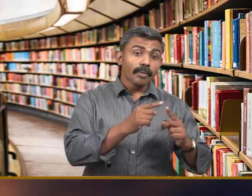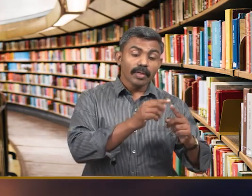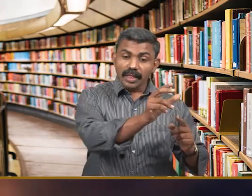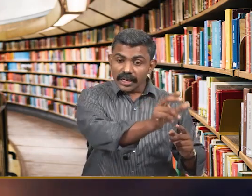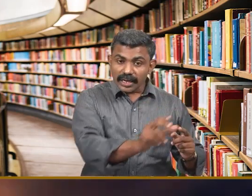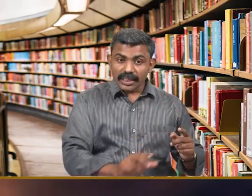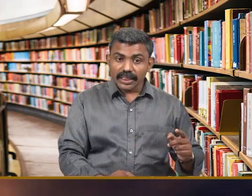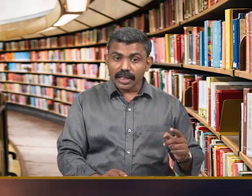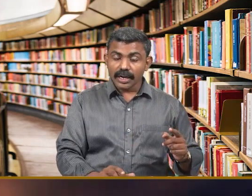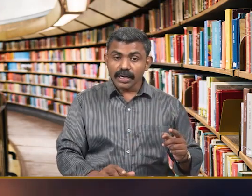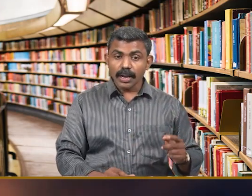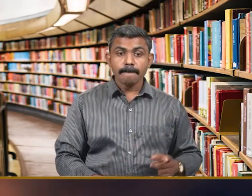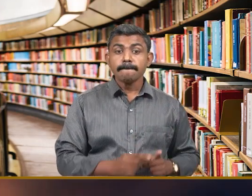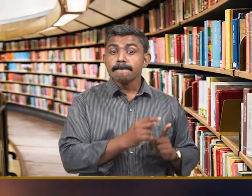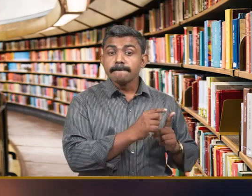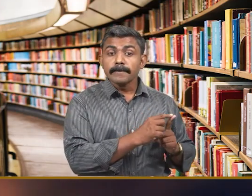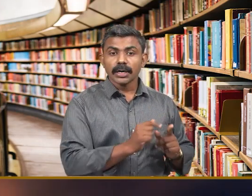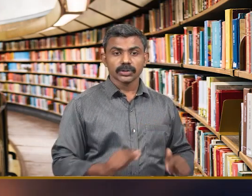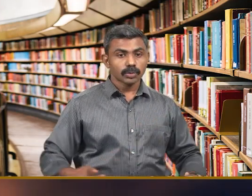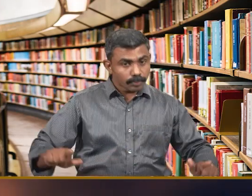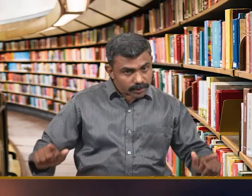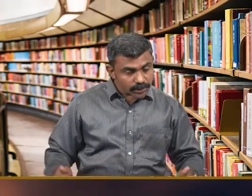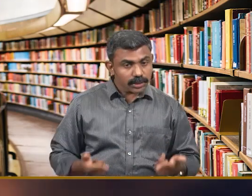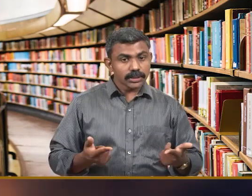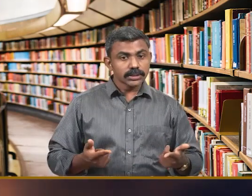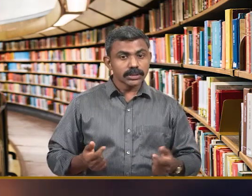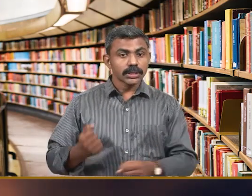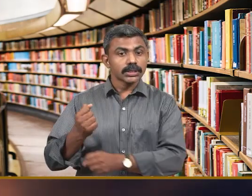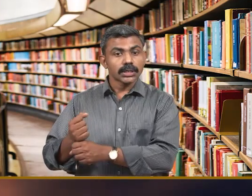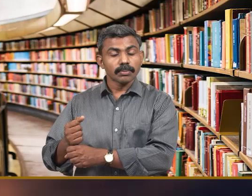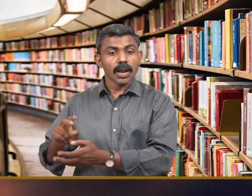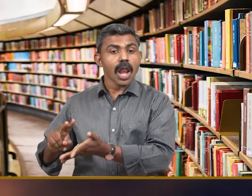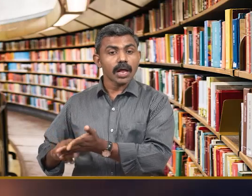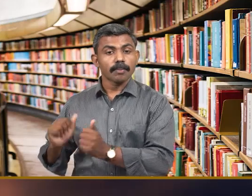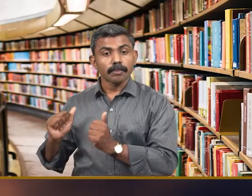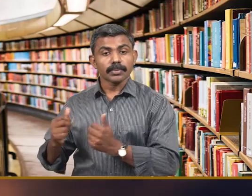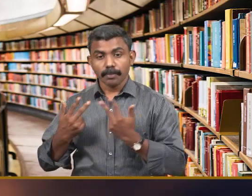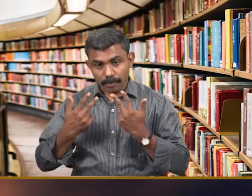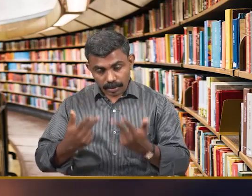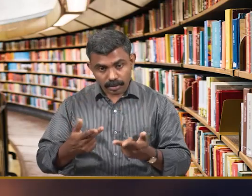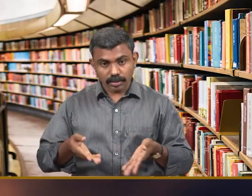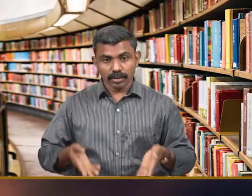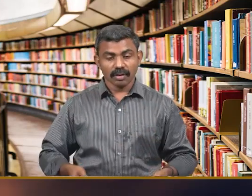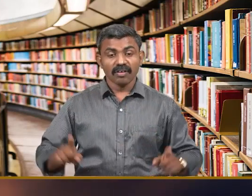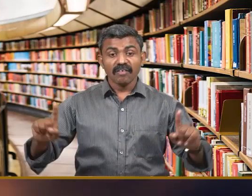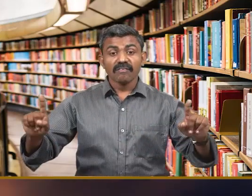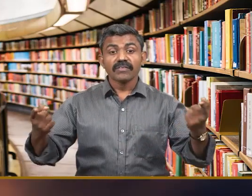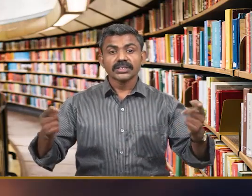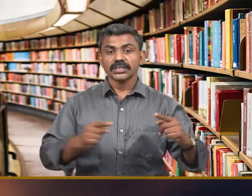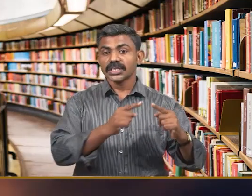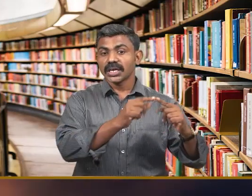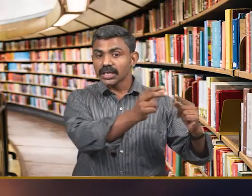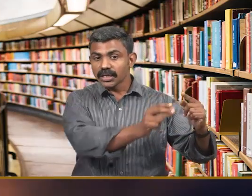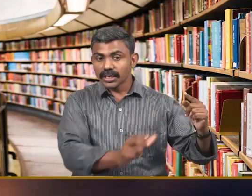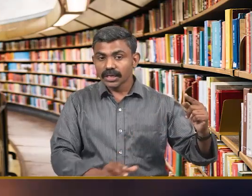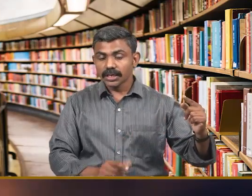உருவாச்சு, அடுத்து ஜெர்மனியில் எப்படி நாசிசம் எழுச்சி போட்டுச்சு அப்படிங்கிறத நம்ம விரிவாக ஒன்று ஒன்றா பார்க்கலாமா. சரி, முதல்ல நம்ம பார்க்குறது இத்தாலியில் எப்படி இதை